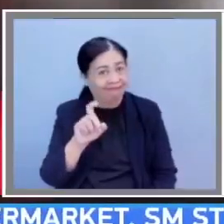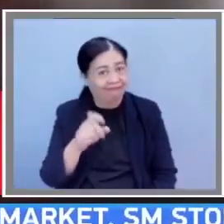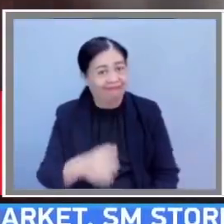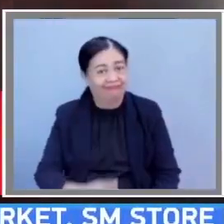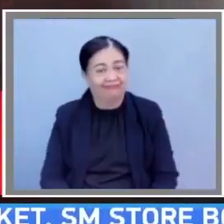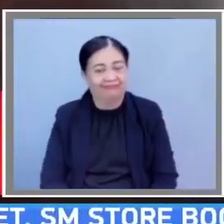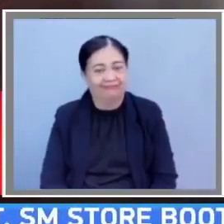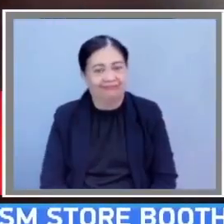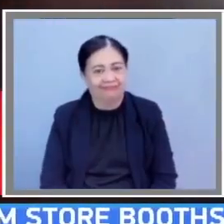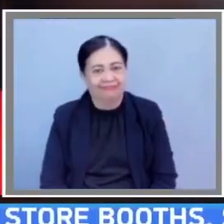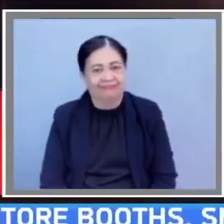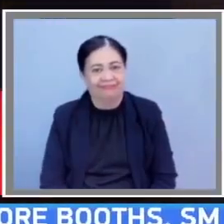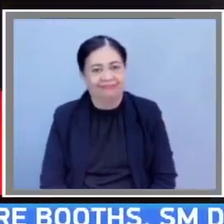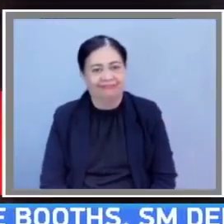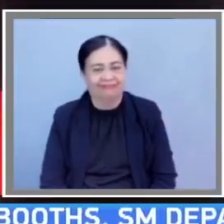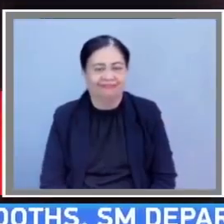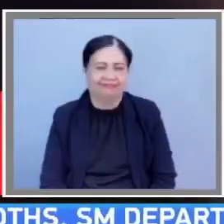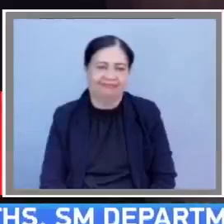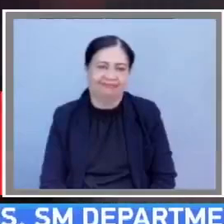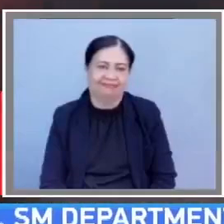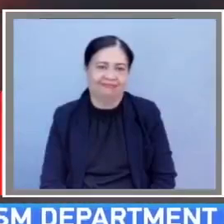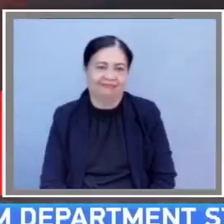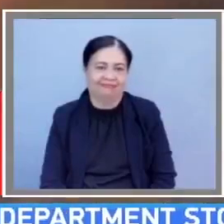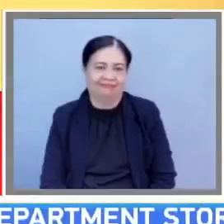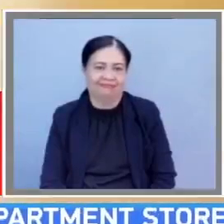Peace up, A-Town.